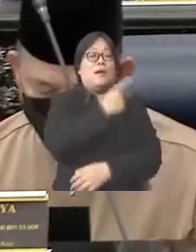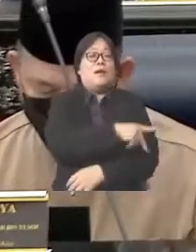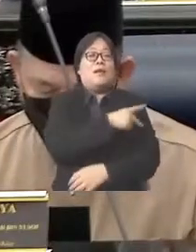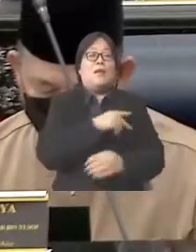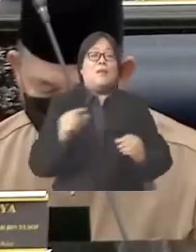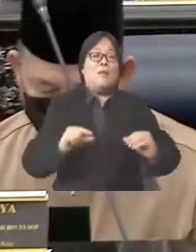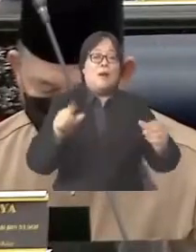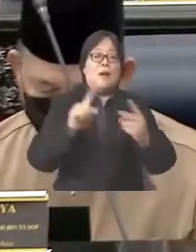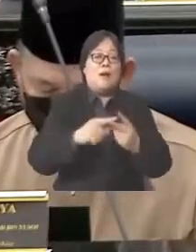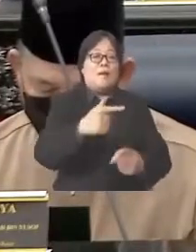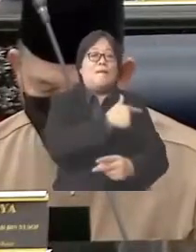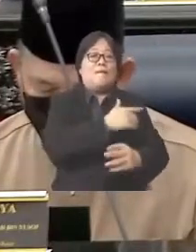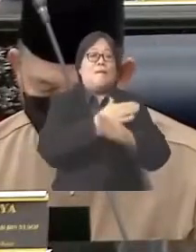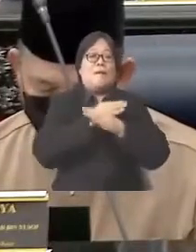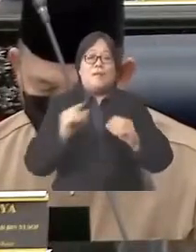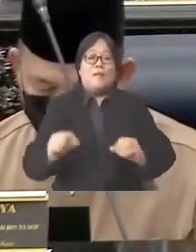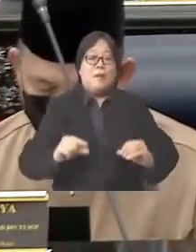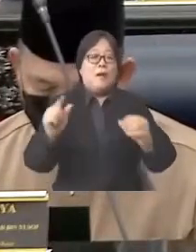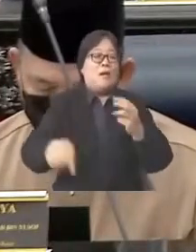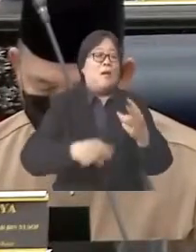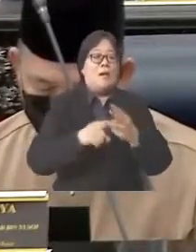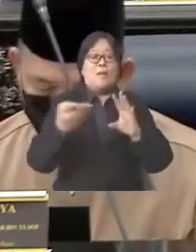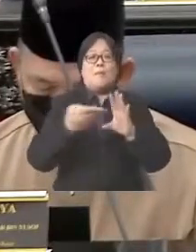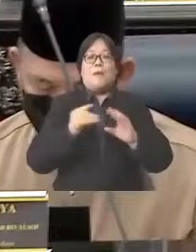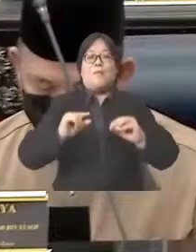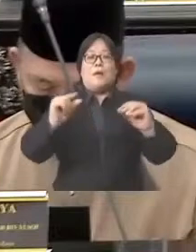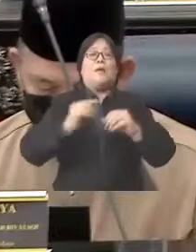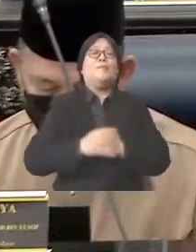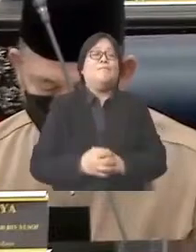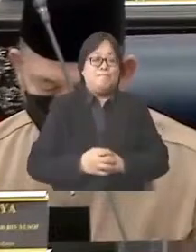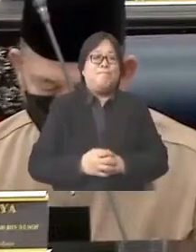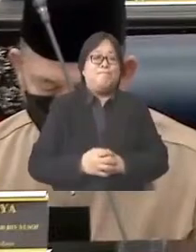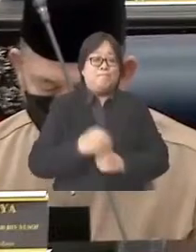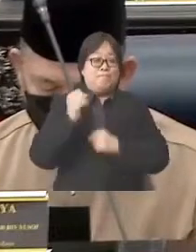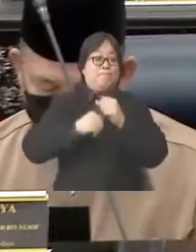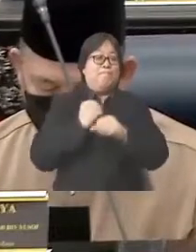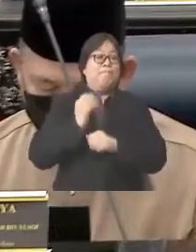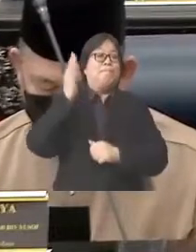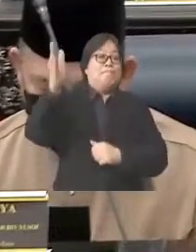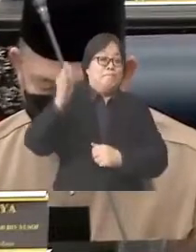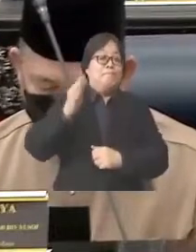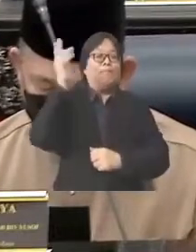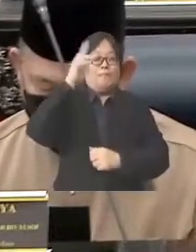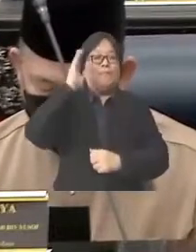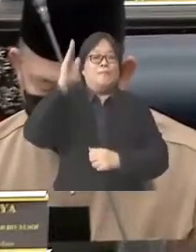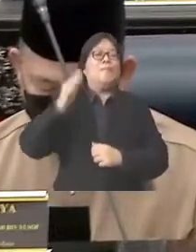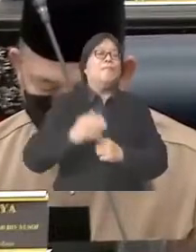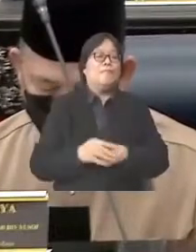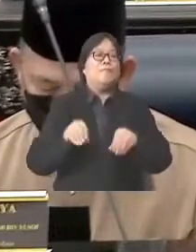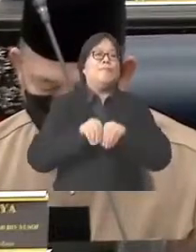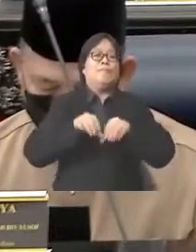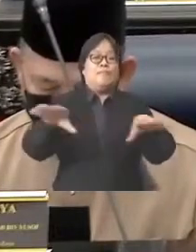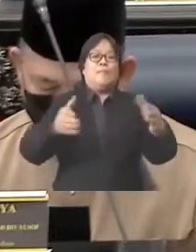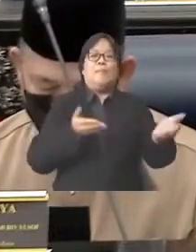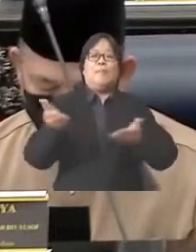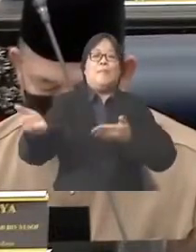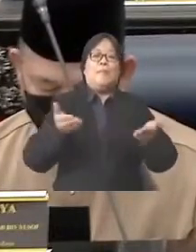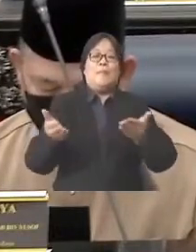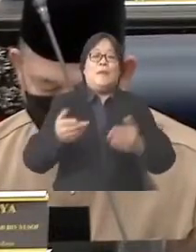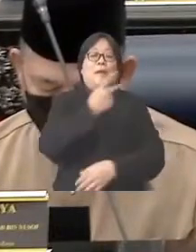bergerak pemberian resiko bisa bergerak dan bank bergerak bagi tahun hadapan kerajaan akan memperluaskan